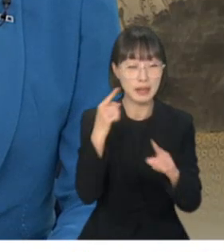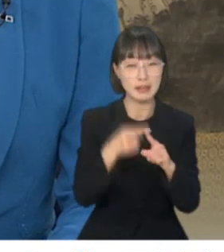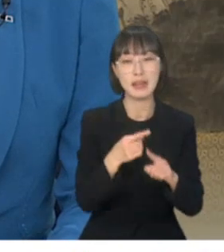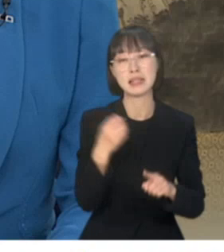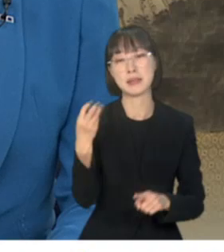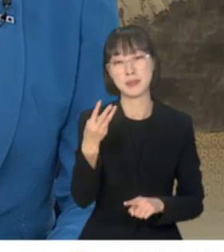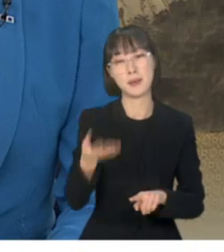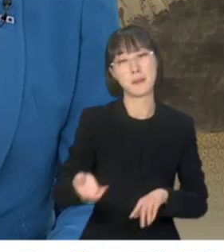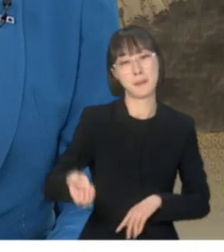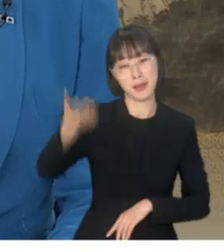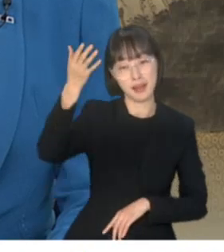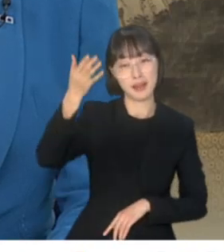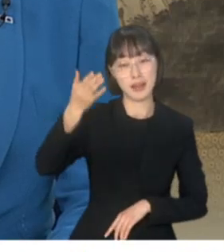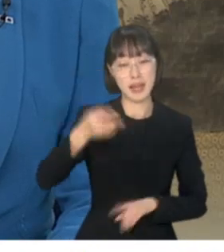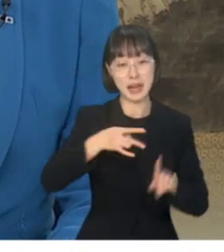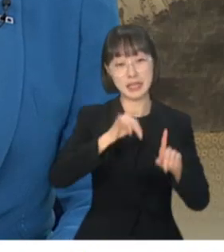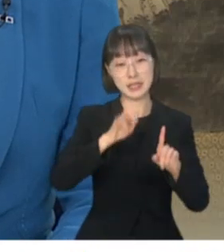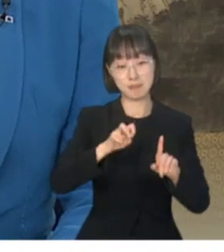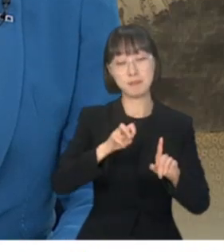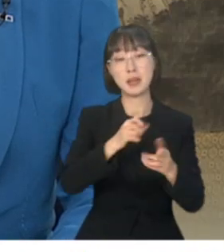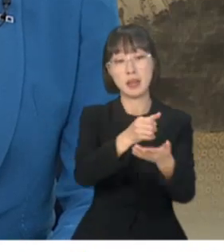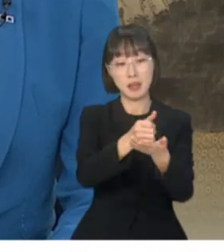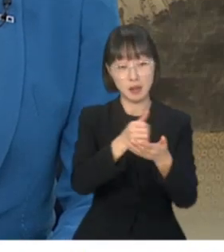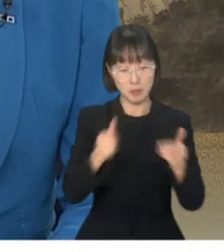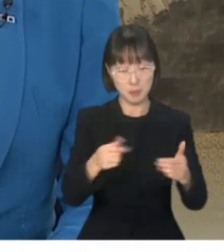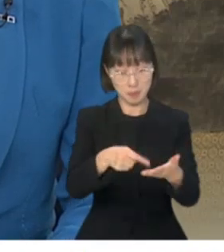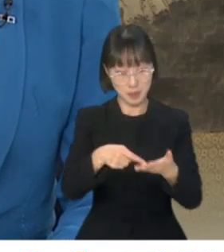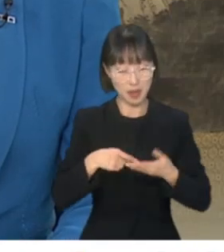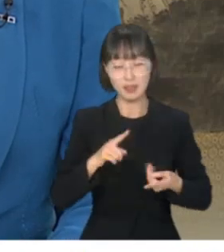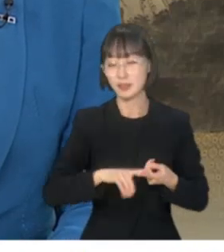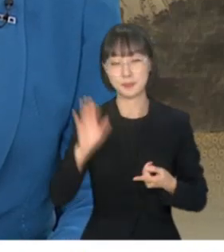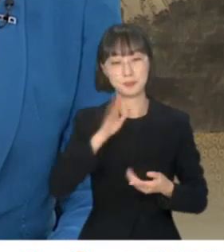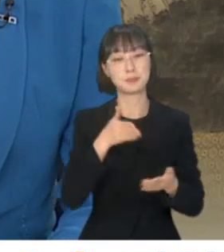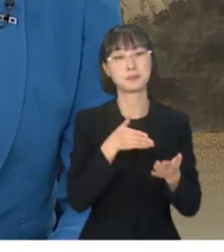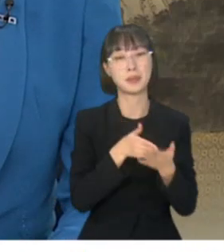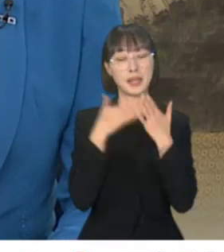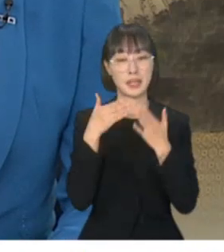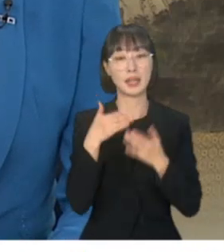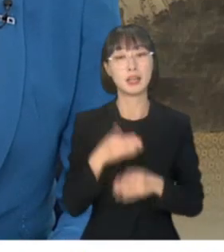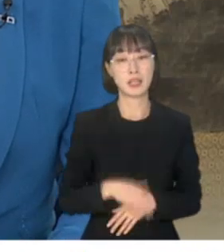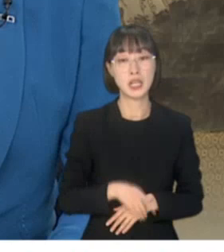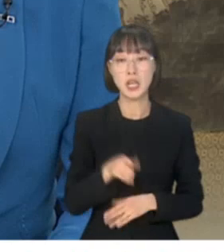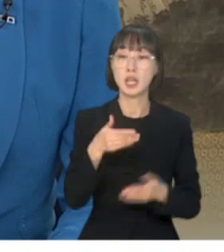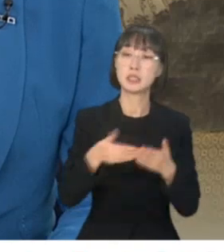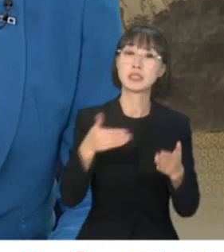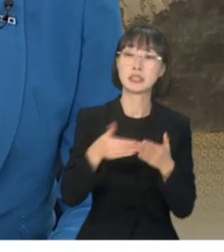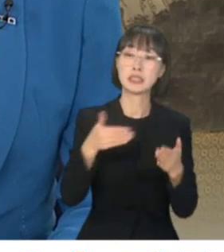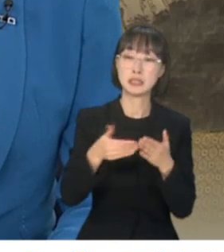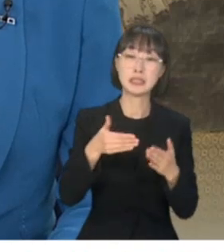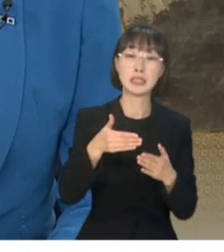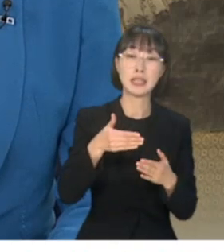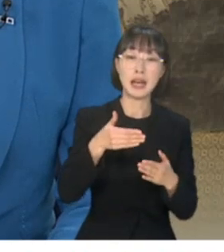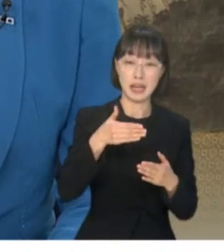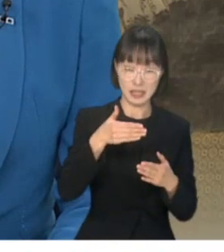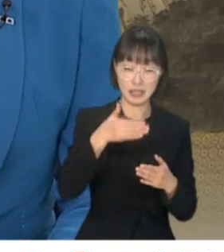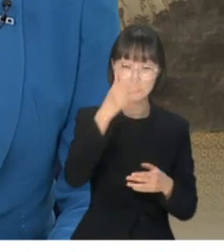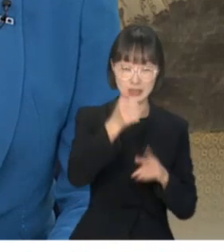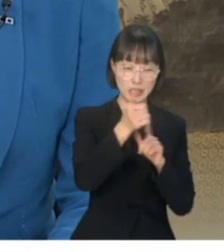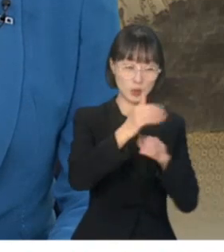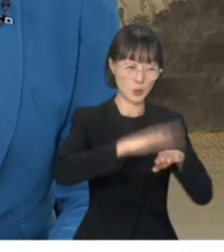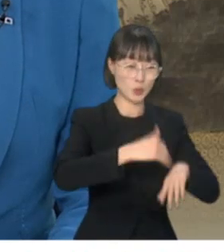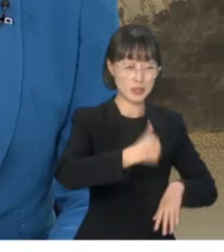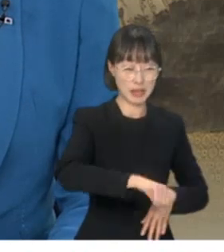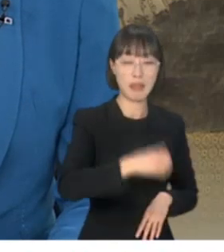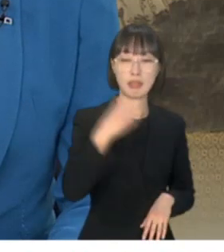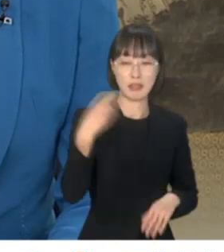재판부가 소송 자체를 받아들이지 않은 건데요. 원고인 서해가 손재영 선생의 손자는 다시 소송을 준비하겠다고